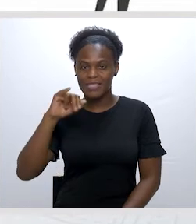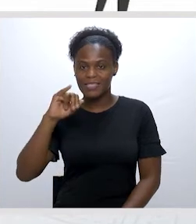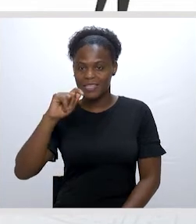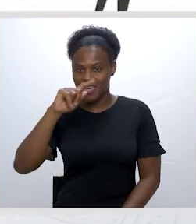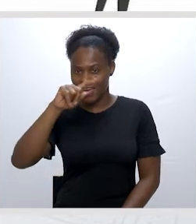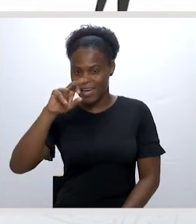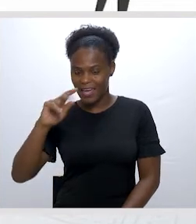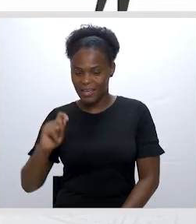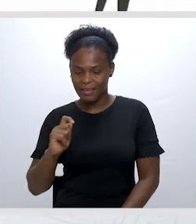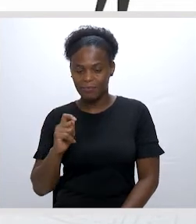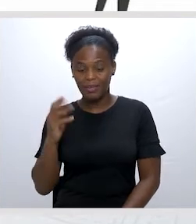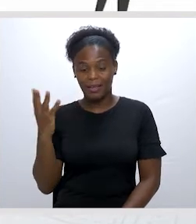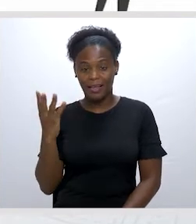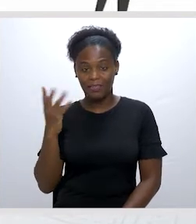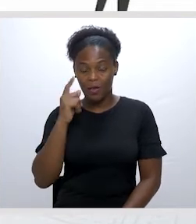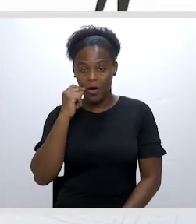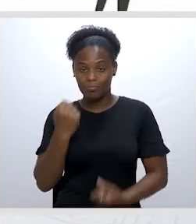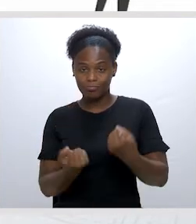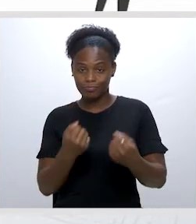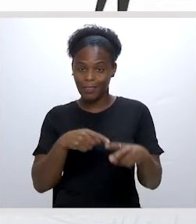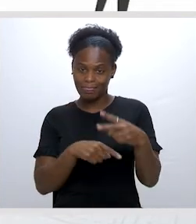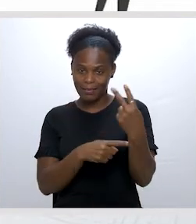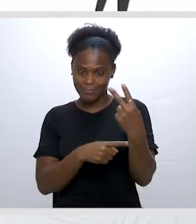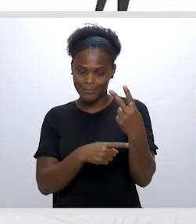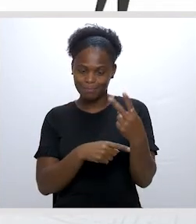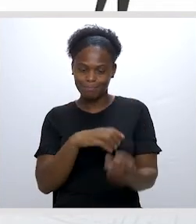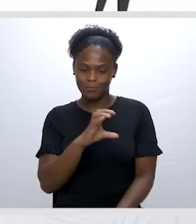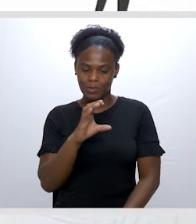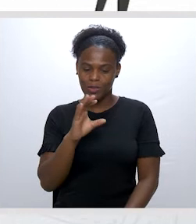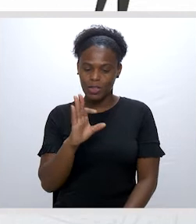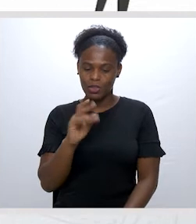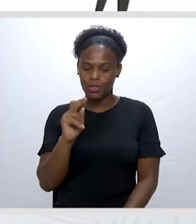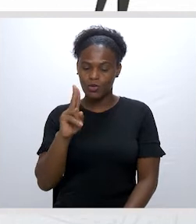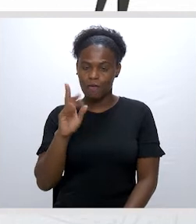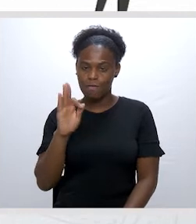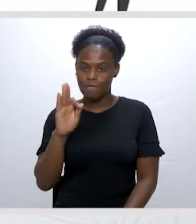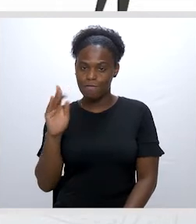4. Un chauffeur de taxi. 5.